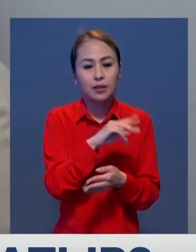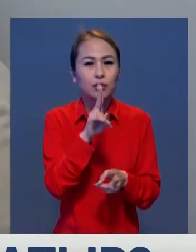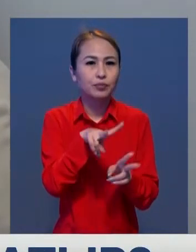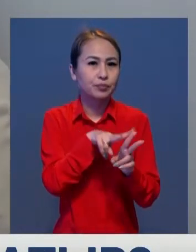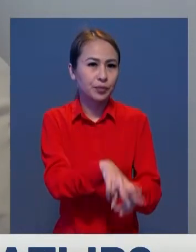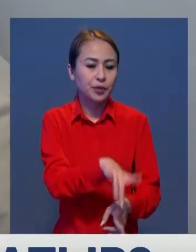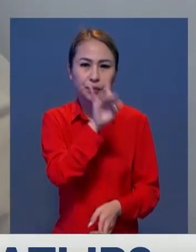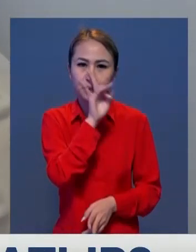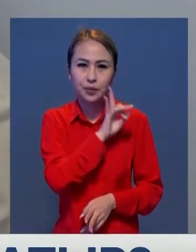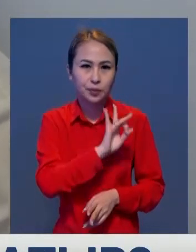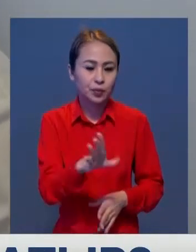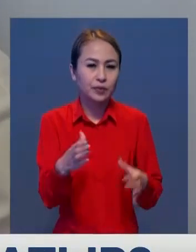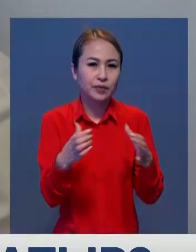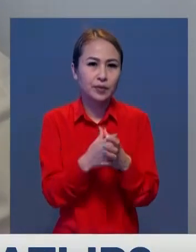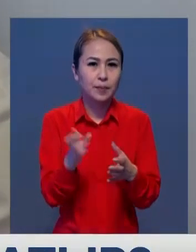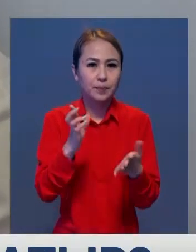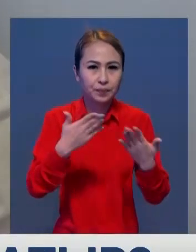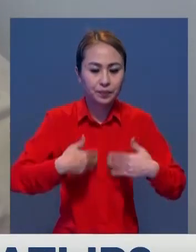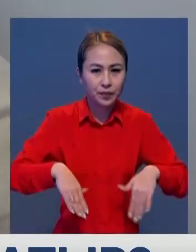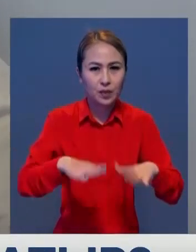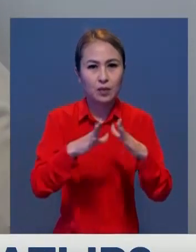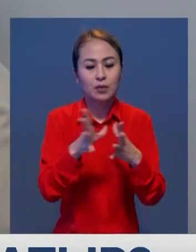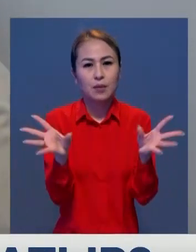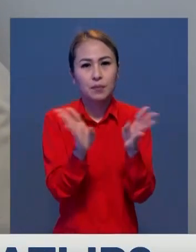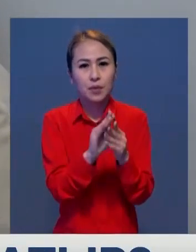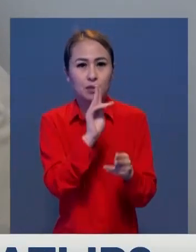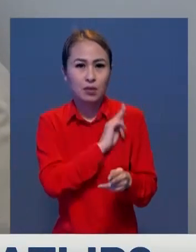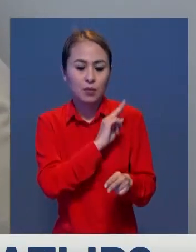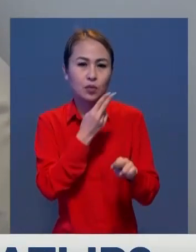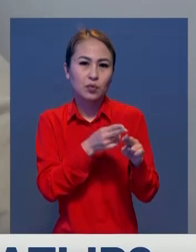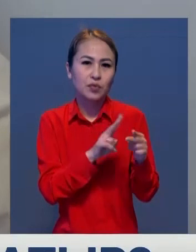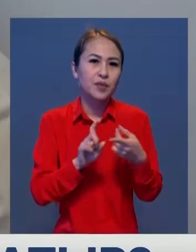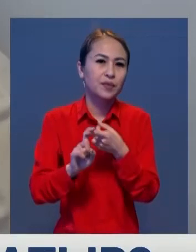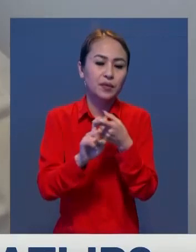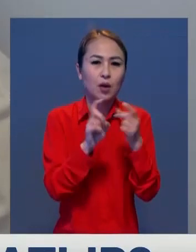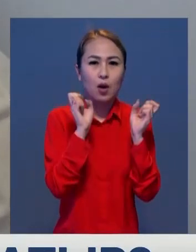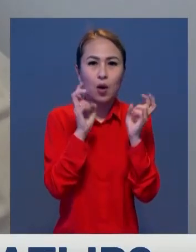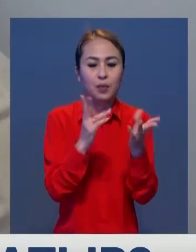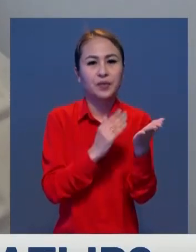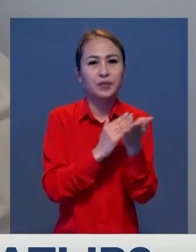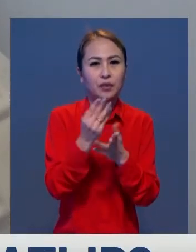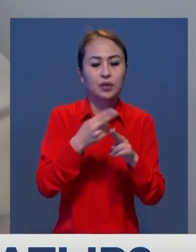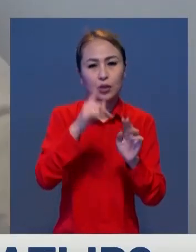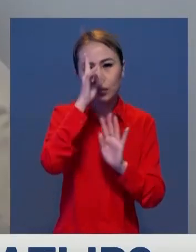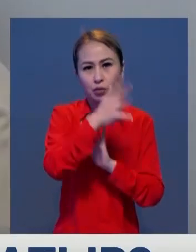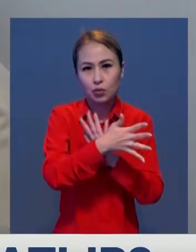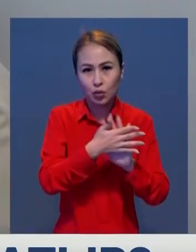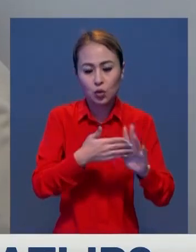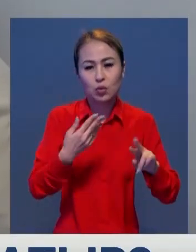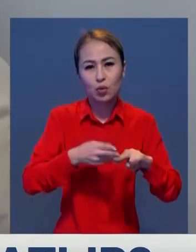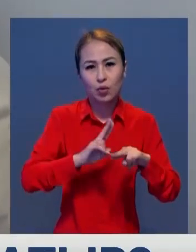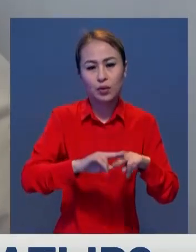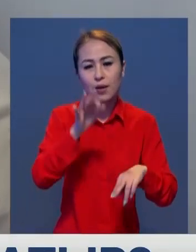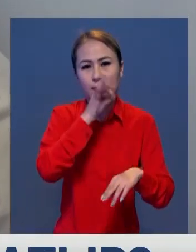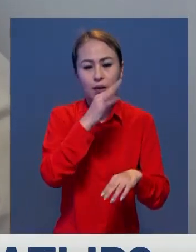күштемейді. Бірақ қалай дегенмен ақ халаттылар науқастармен жұмыс істейтіндіктен вирусты жұқтыру қаупі жоғары екенін түсінеді. Сондықтан